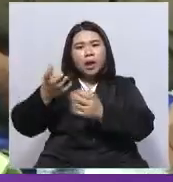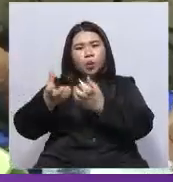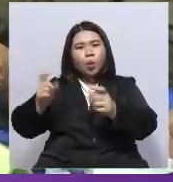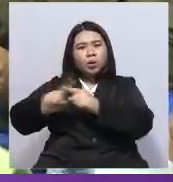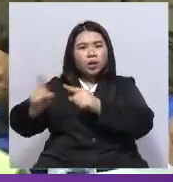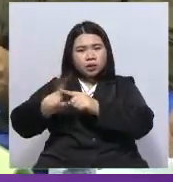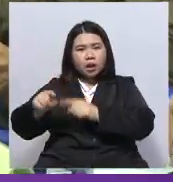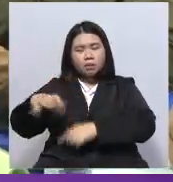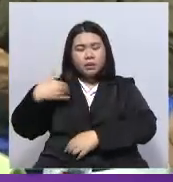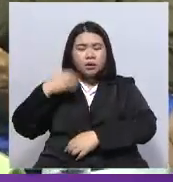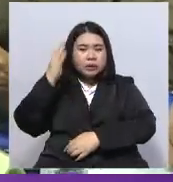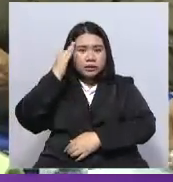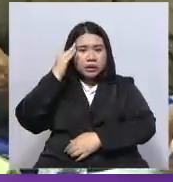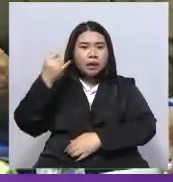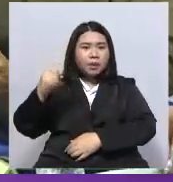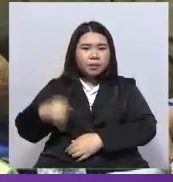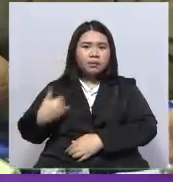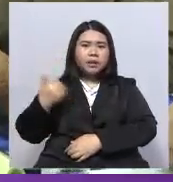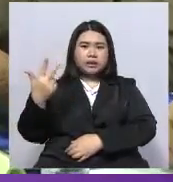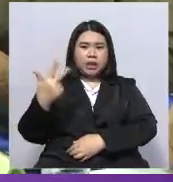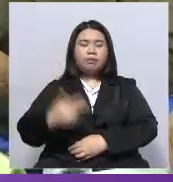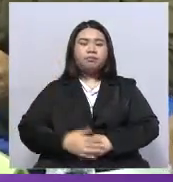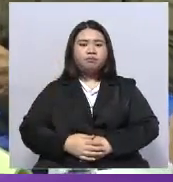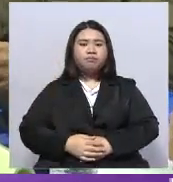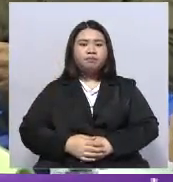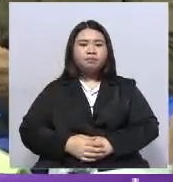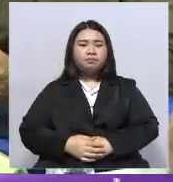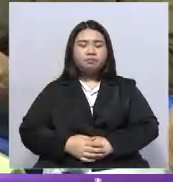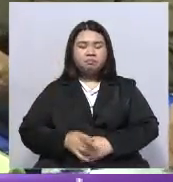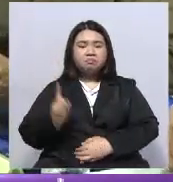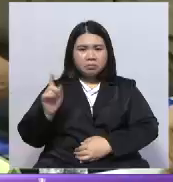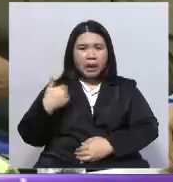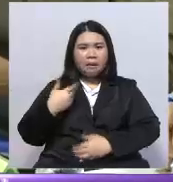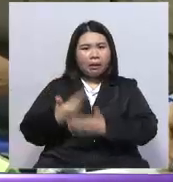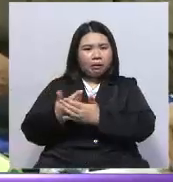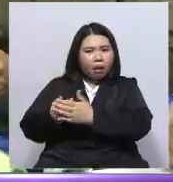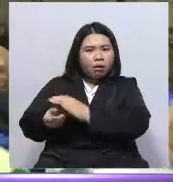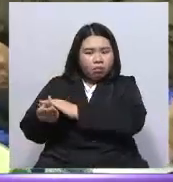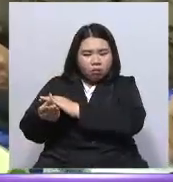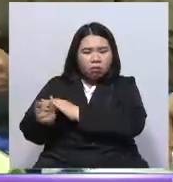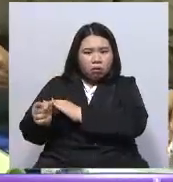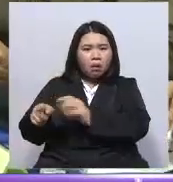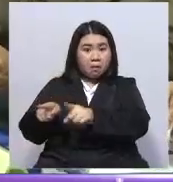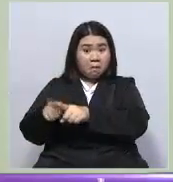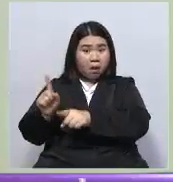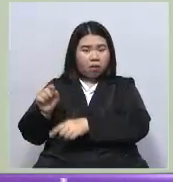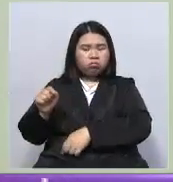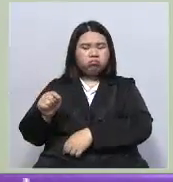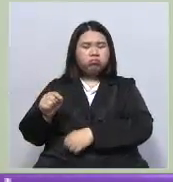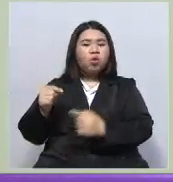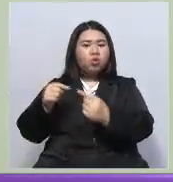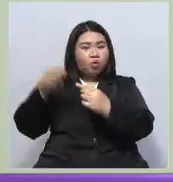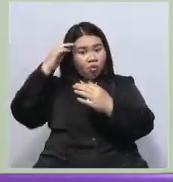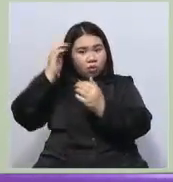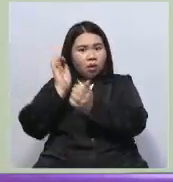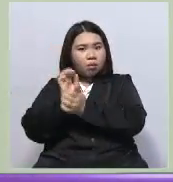แวดล้อมเพื่อเข้ารับทราบข้อกล่าวหา3ข้อหาประกอบด้วยร่วมกันติดสินบนเจ้าหน้าที่ตามที่ถูกกองบังคับการปราบปรามการทุจริต